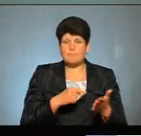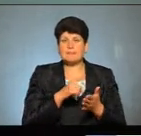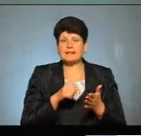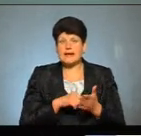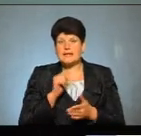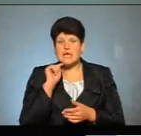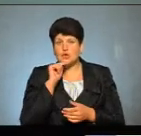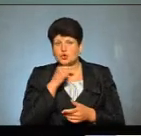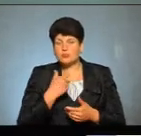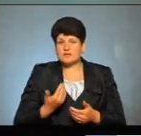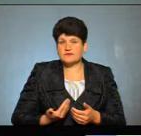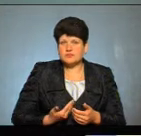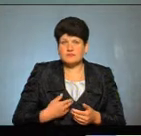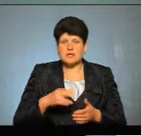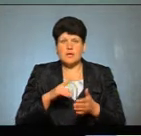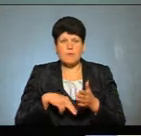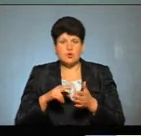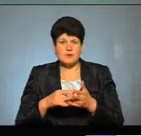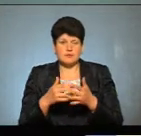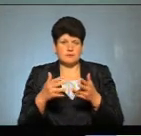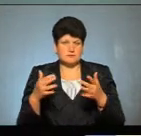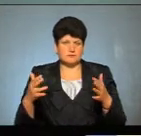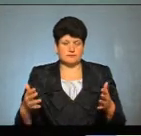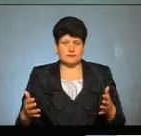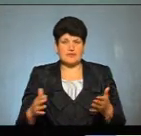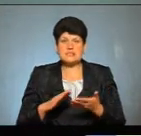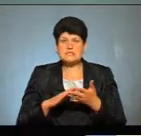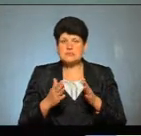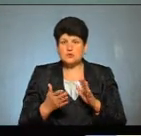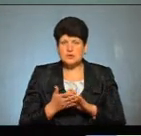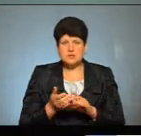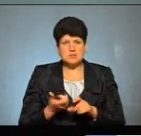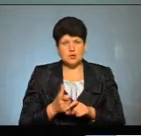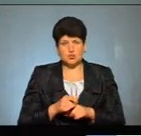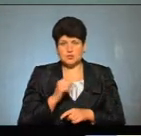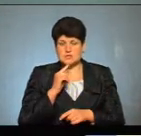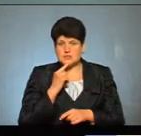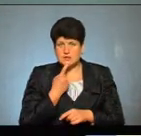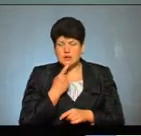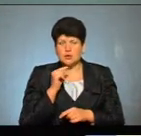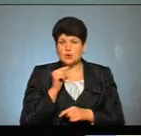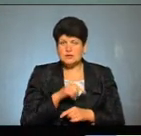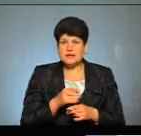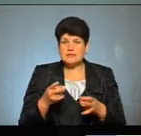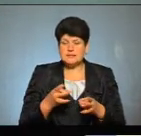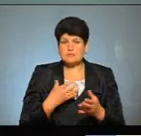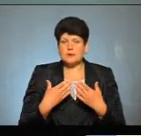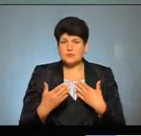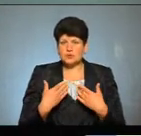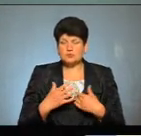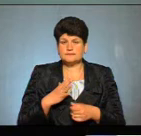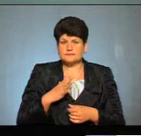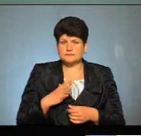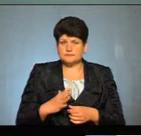економіки, виживання, податків і тому подібне. Ситуація доволі складна, до неї треба підходити